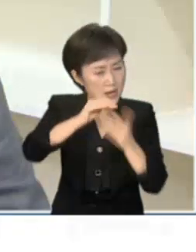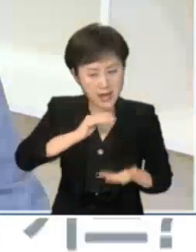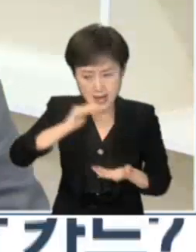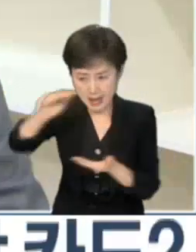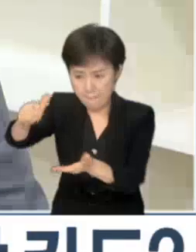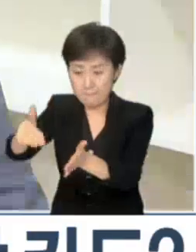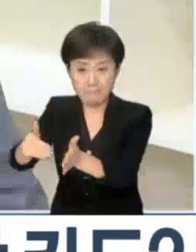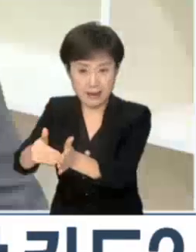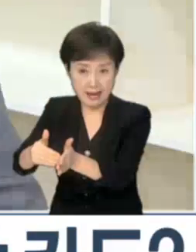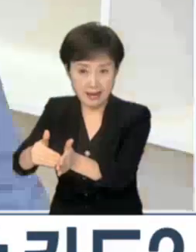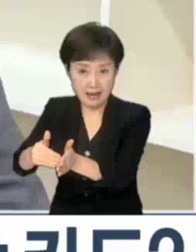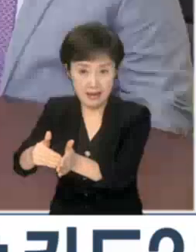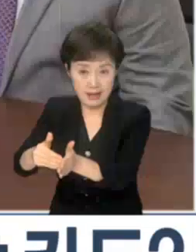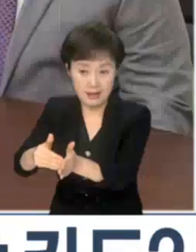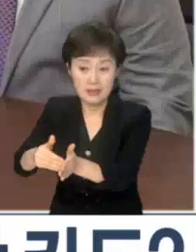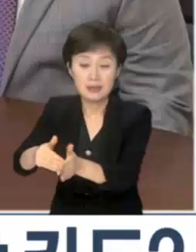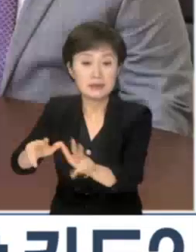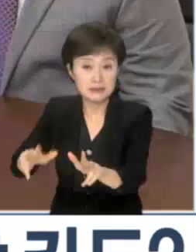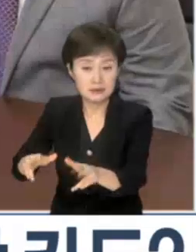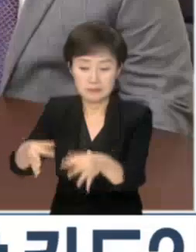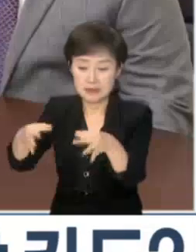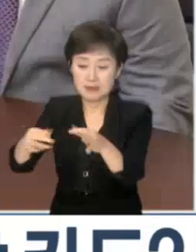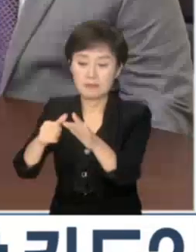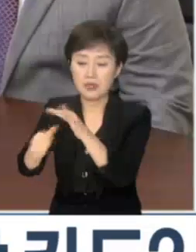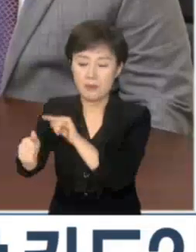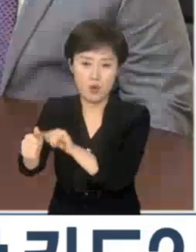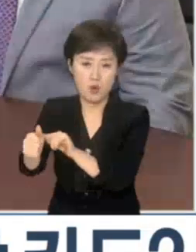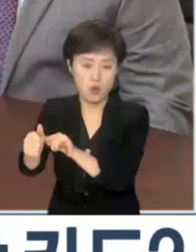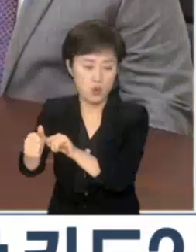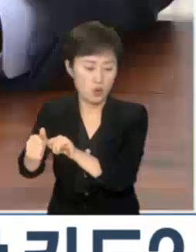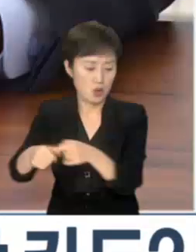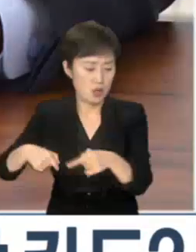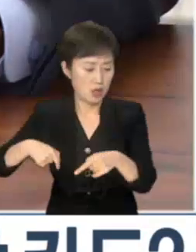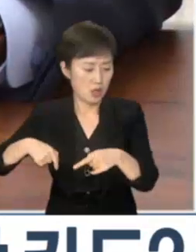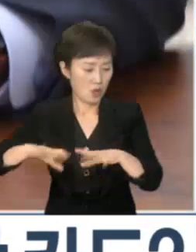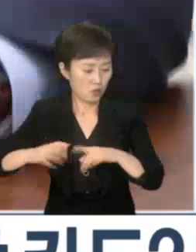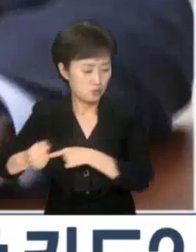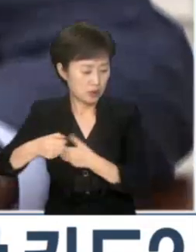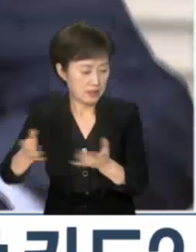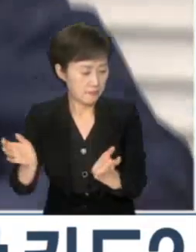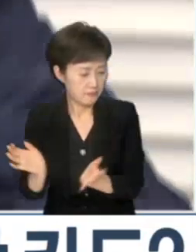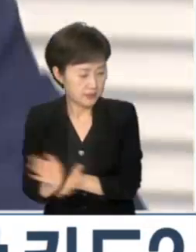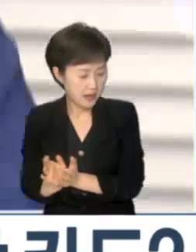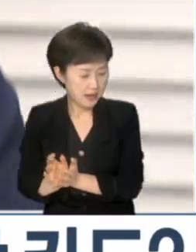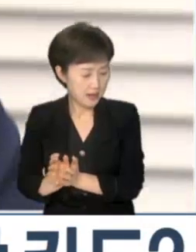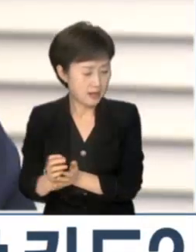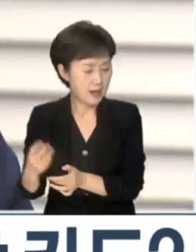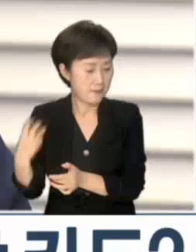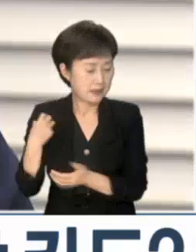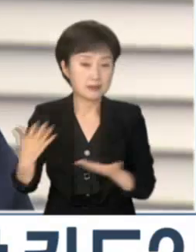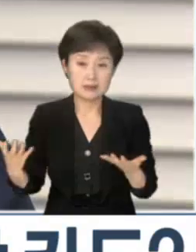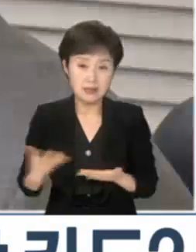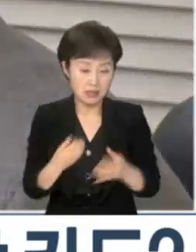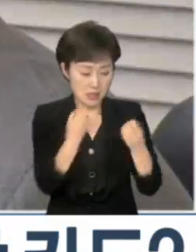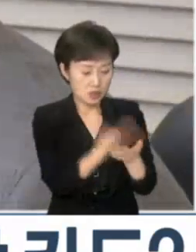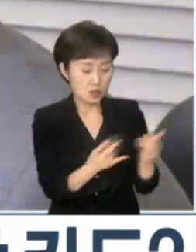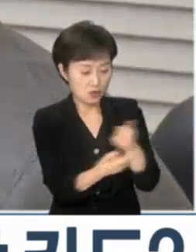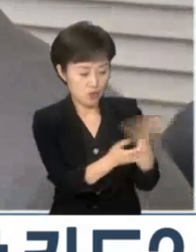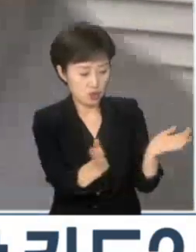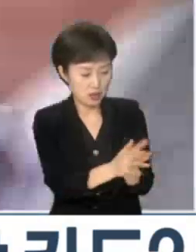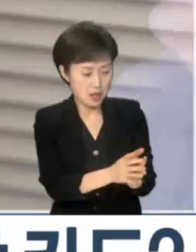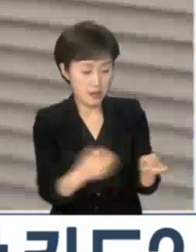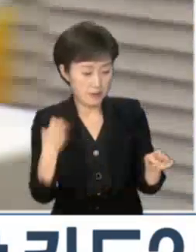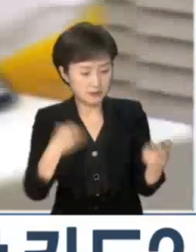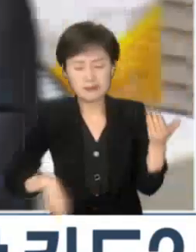때문에 김기현 대표 입장에서 볼 때는 당의 역할과 혁신위원회 역할이 각각 다르다는 것을 말씀하실